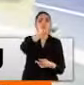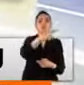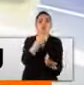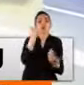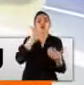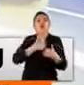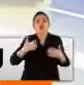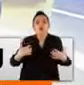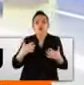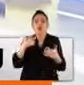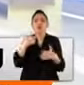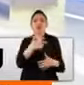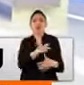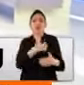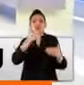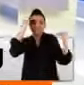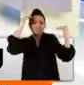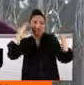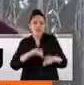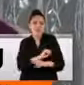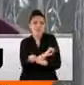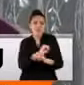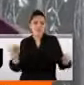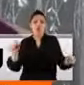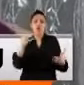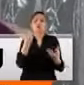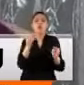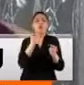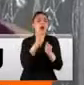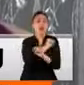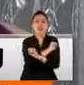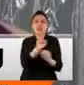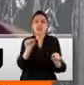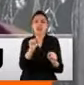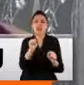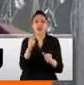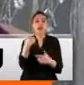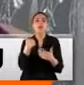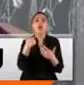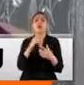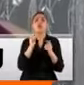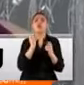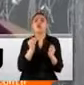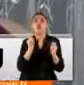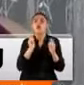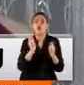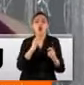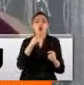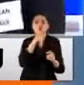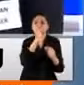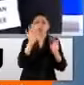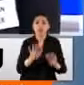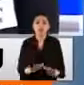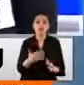aşk tuzağına düştü. Yüz binlerce lirasından oldu. Bu olayla içerisinde çok zor durumda kaldım. Yemin ediyorum ekmek